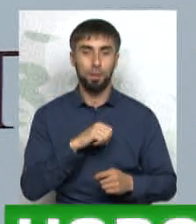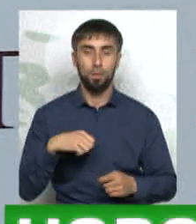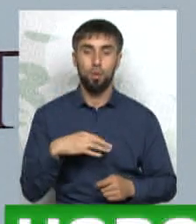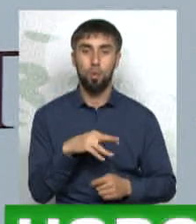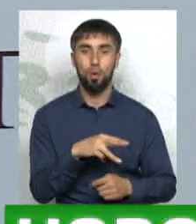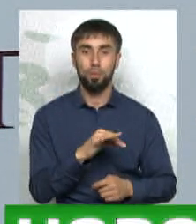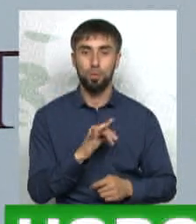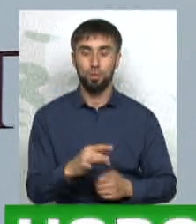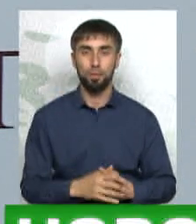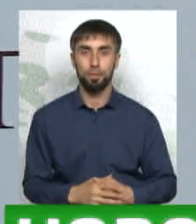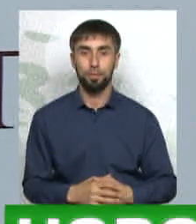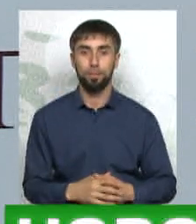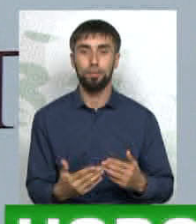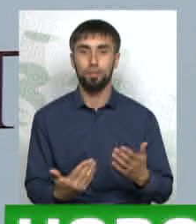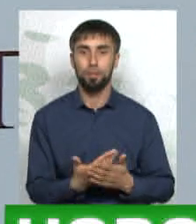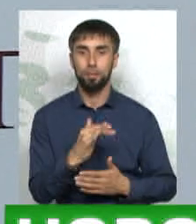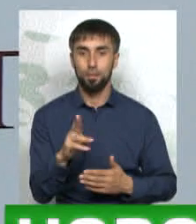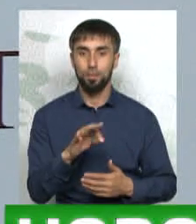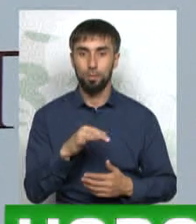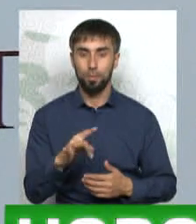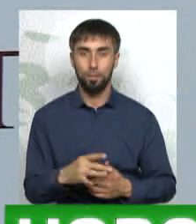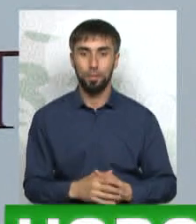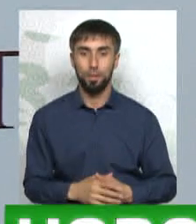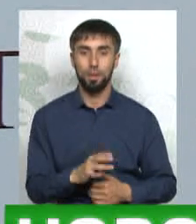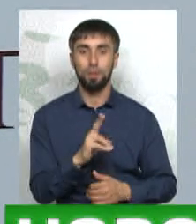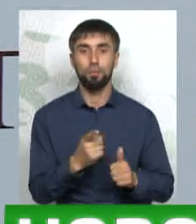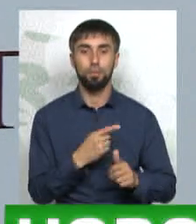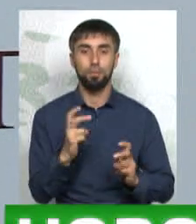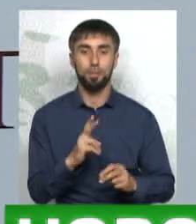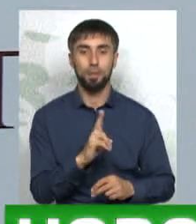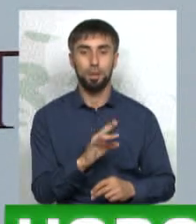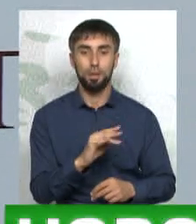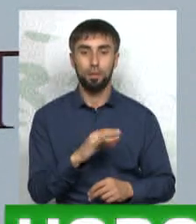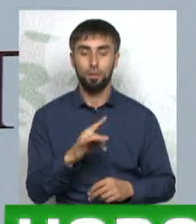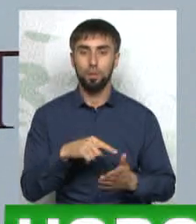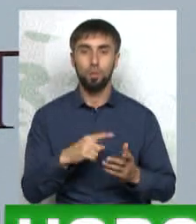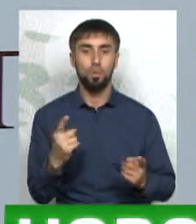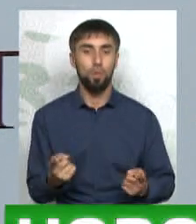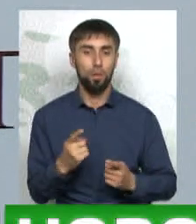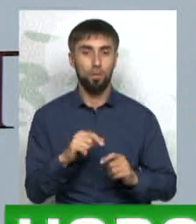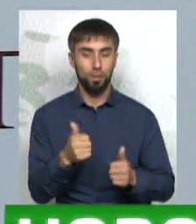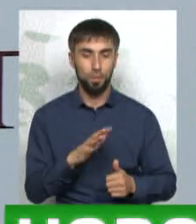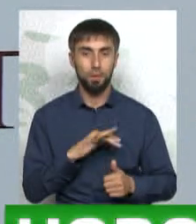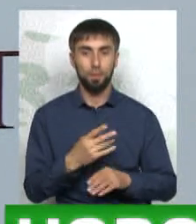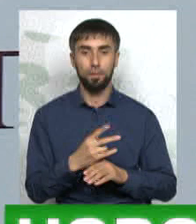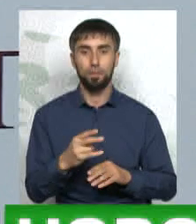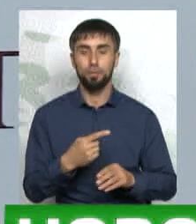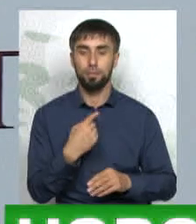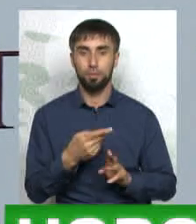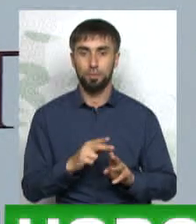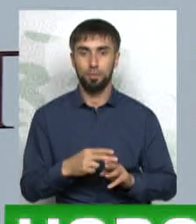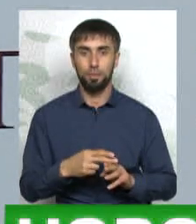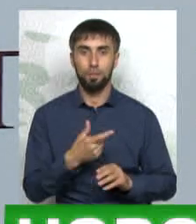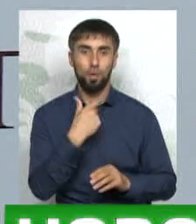омикрон. Новый подвид штамма омикрон, кентавр, протекает в легкой форме и поражает в основном верхние дыхательные